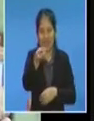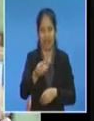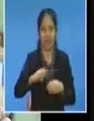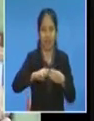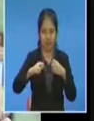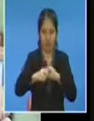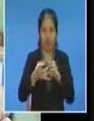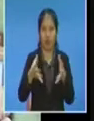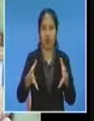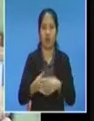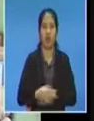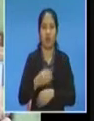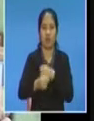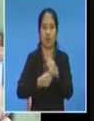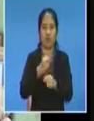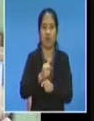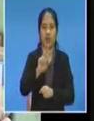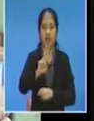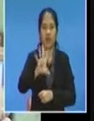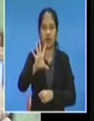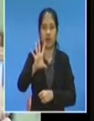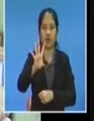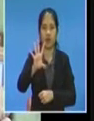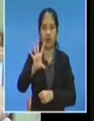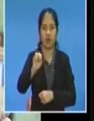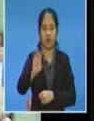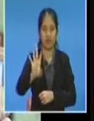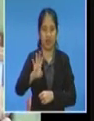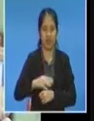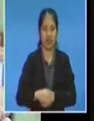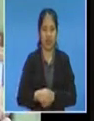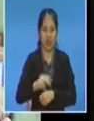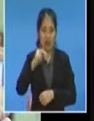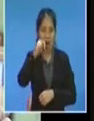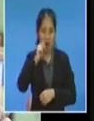เมื่อปี2554ครับน้ำท่วมหนัก